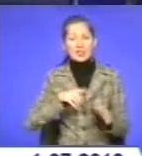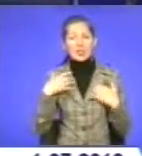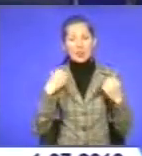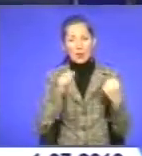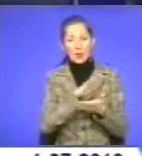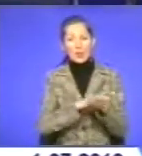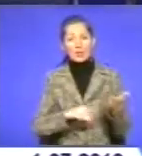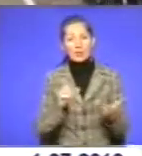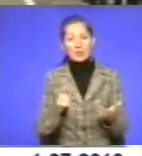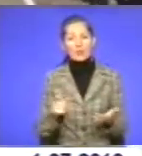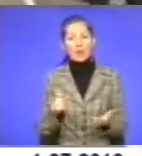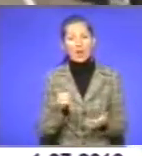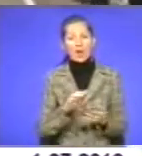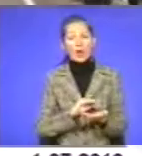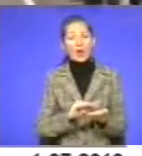далі у сюжеті.